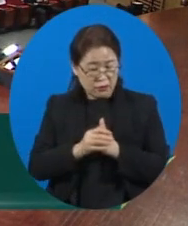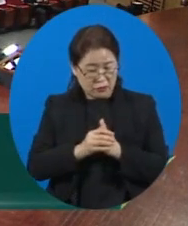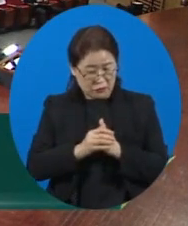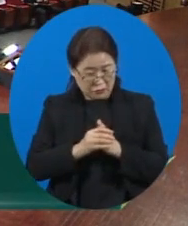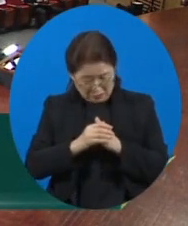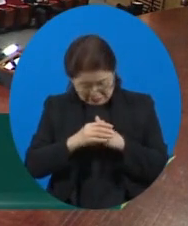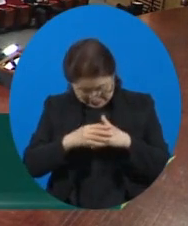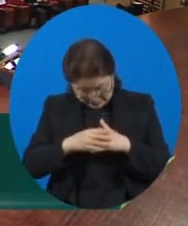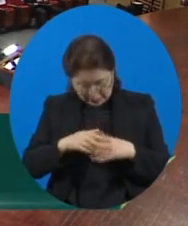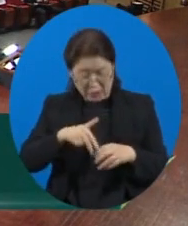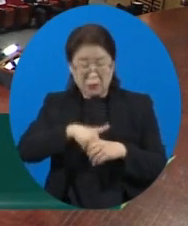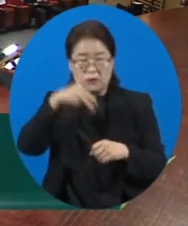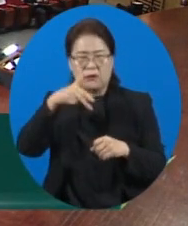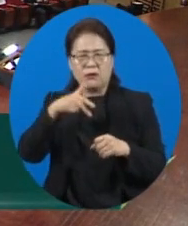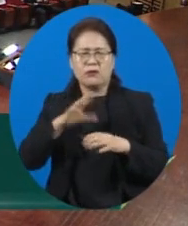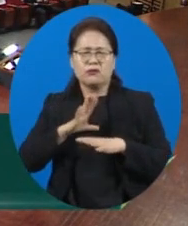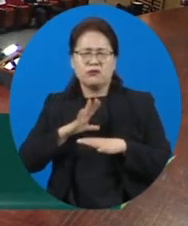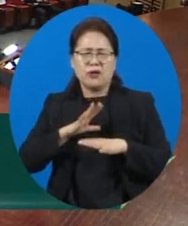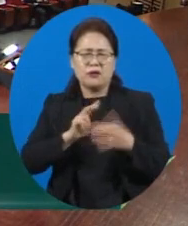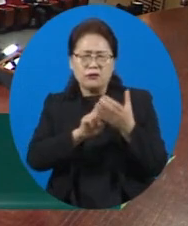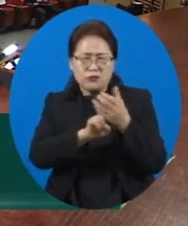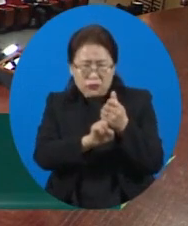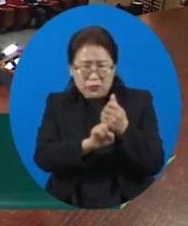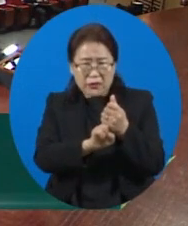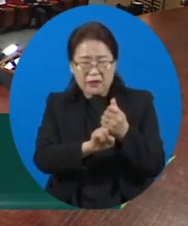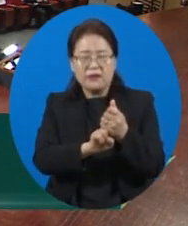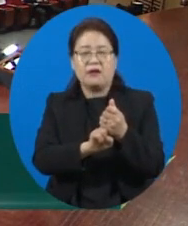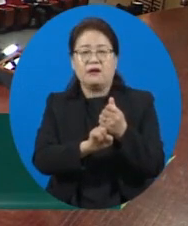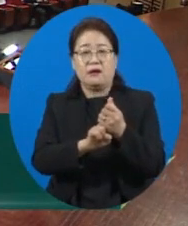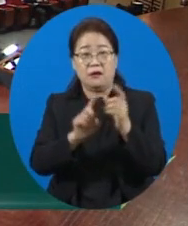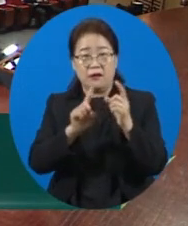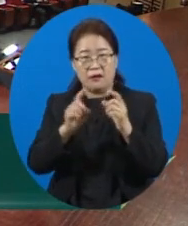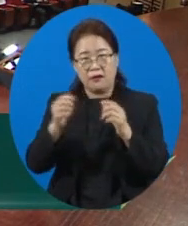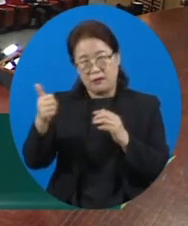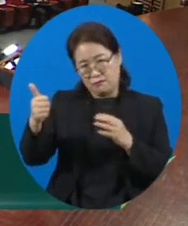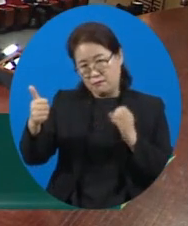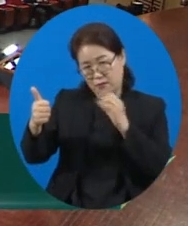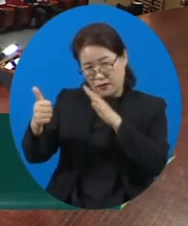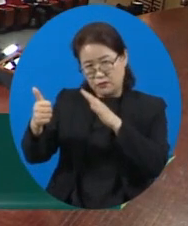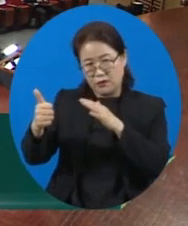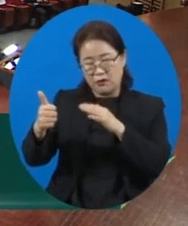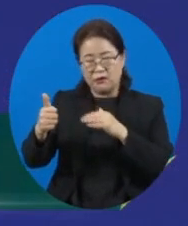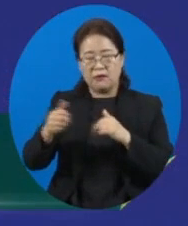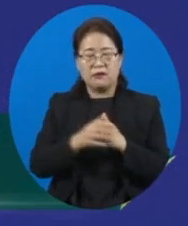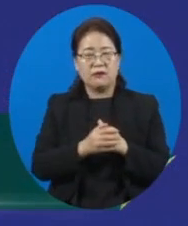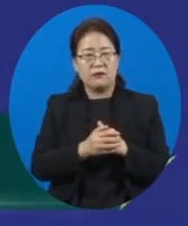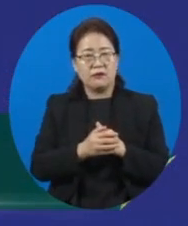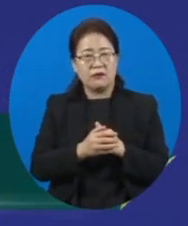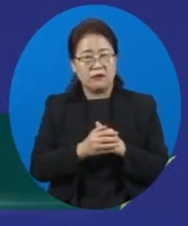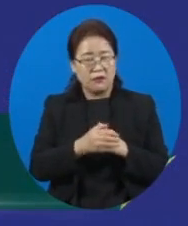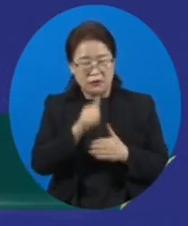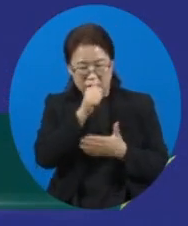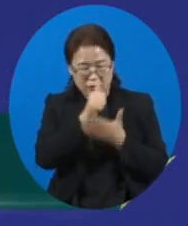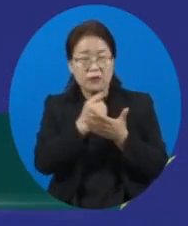벗었으므로 두려워하여 숨었나이다. 여러분, 죄를 짓기 전에는 에덴